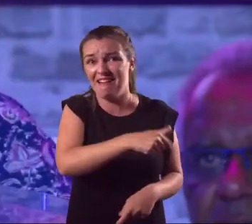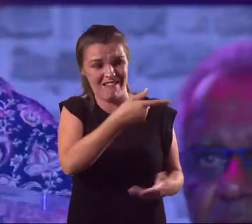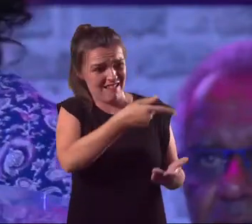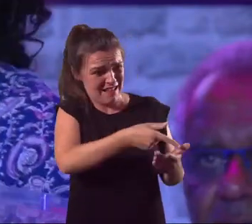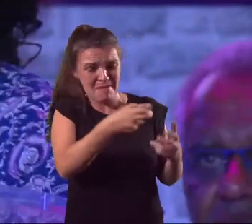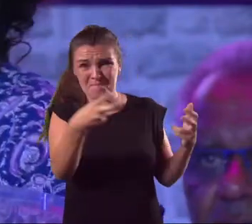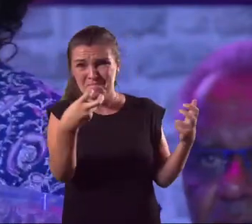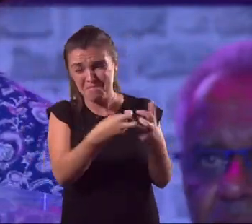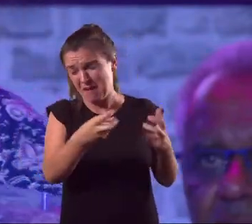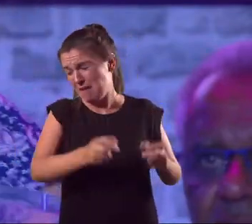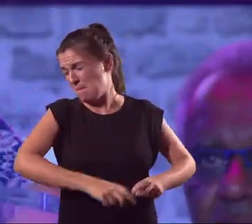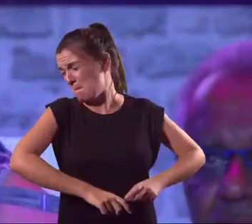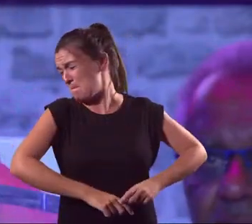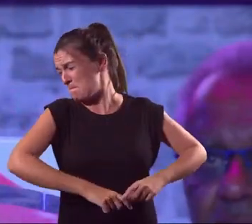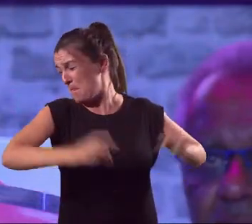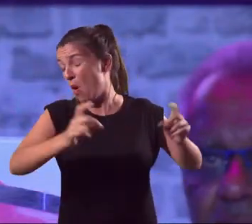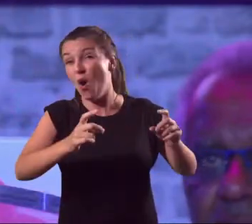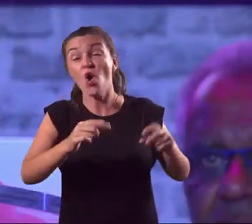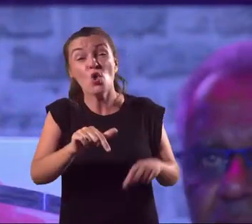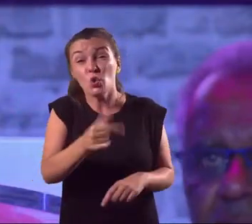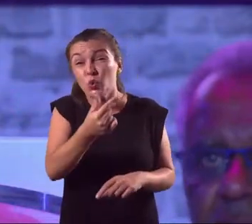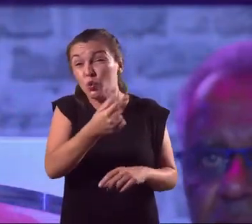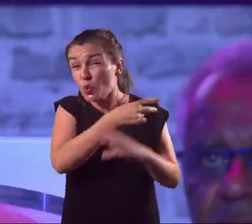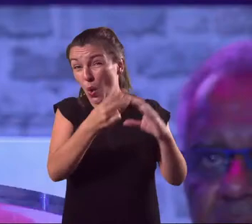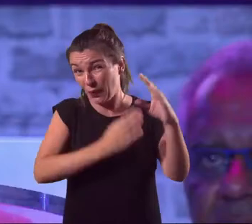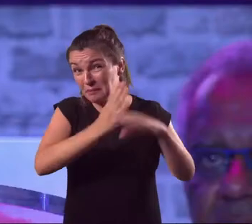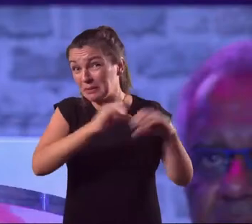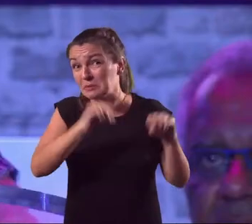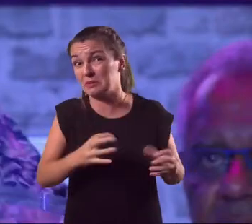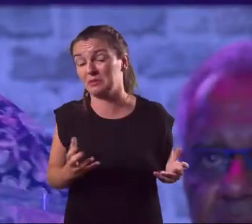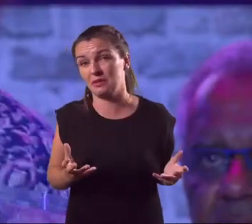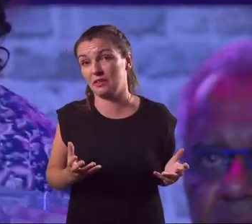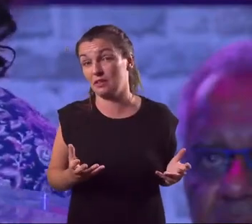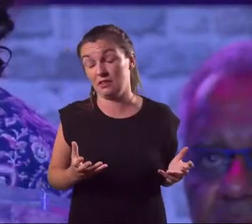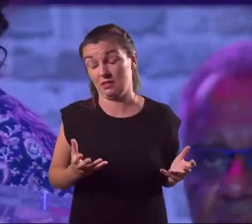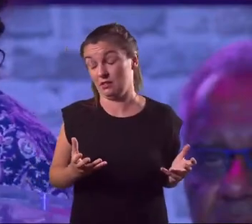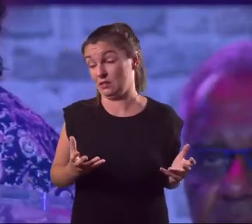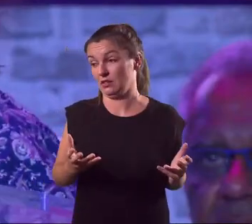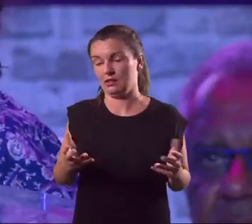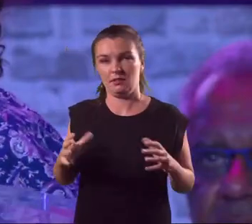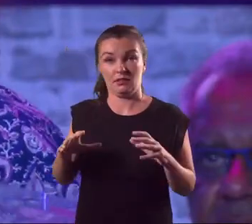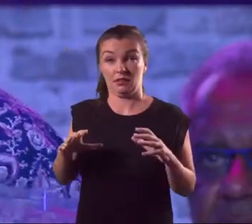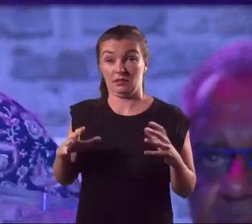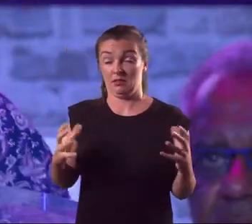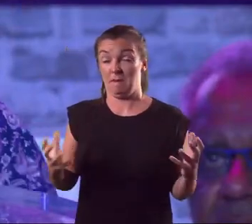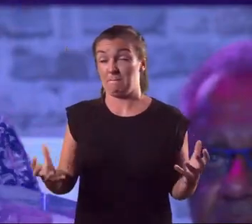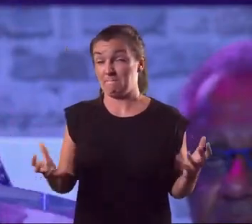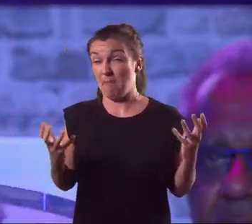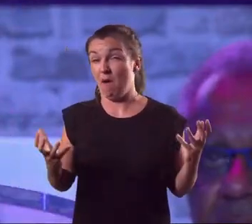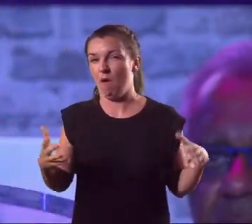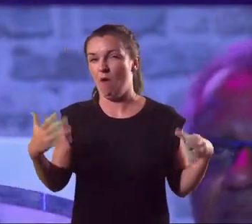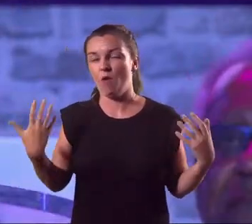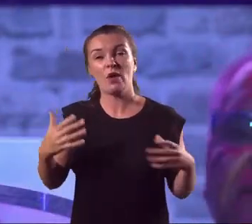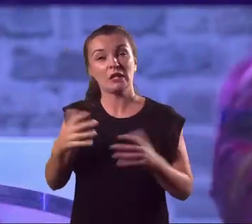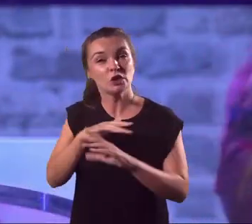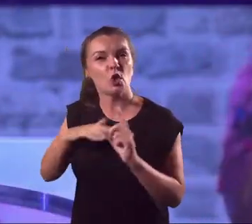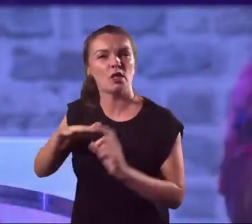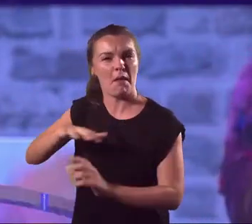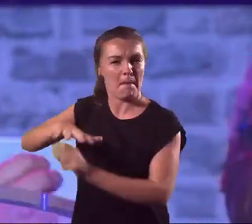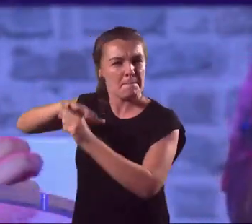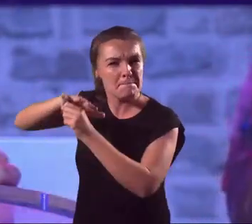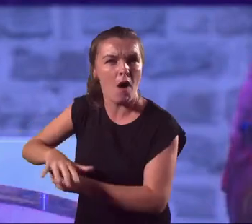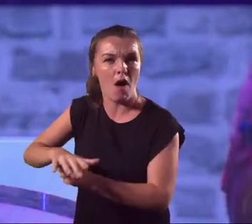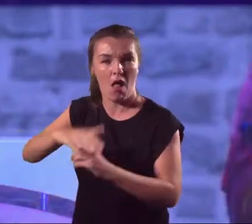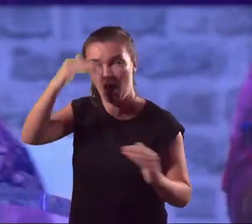en plastique va jusqu'à coûter plus de 12 €. On a résumé toute la maltraitance sociale, toutes